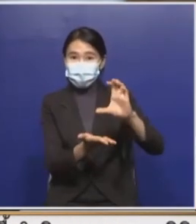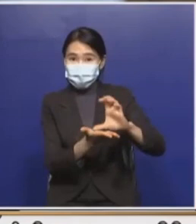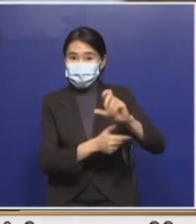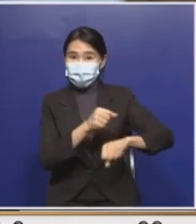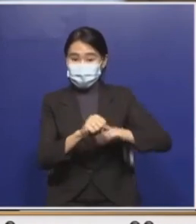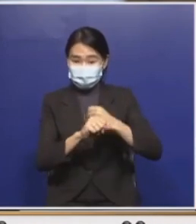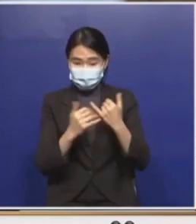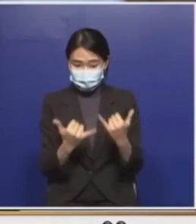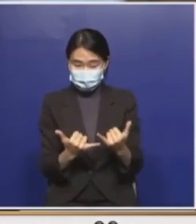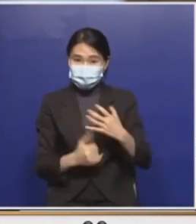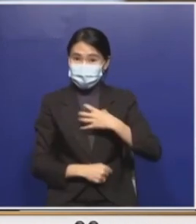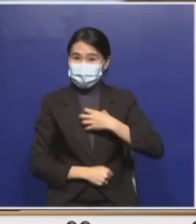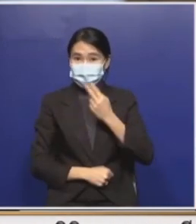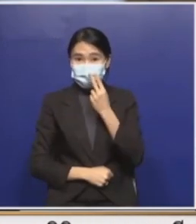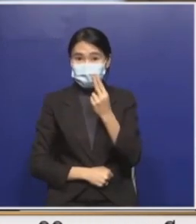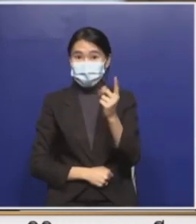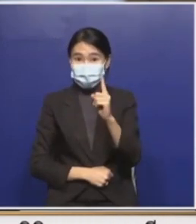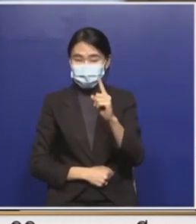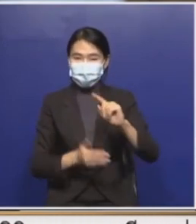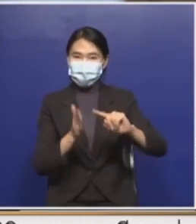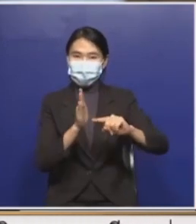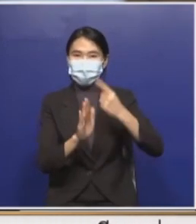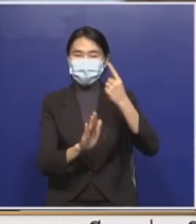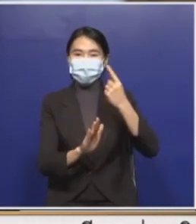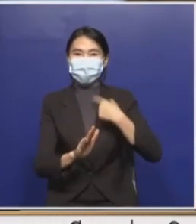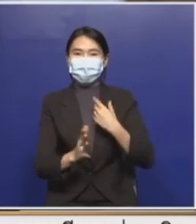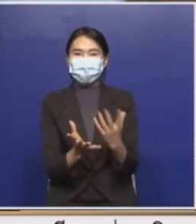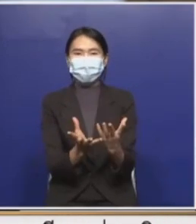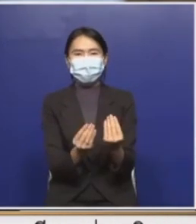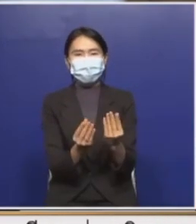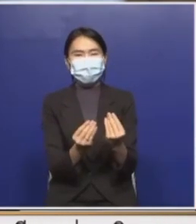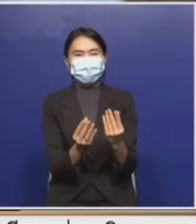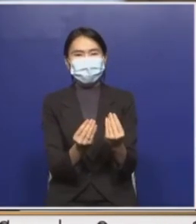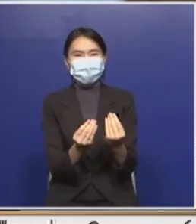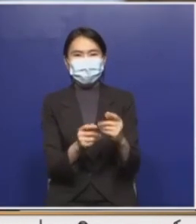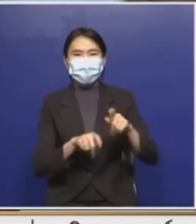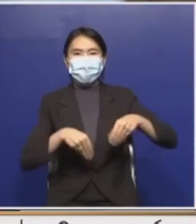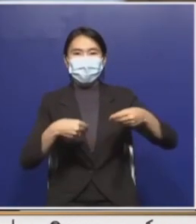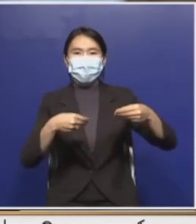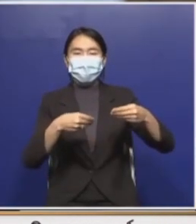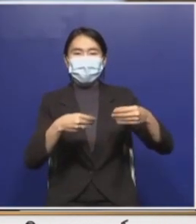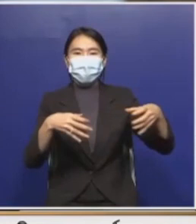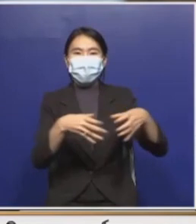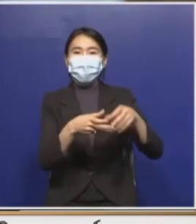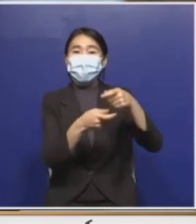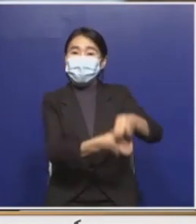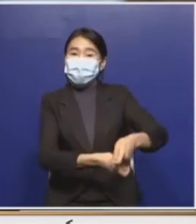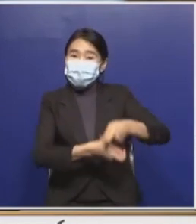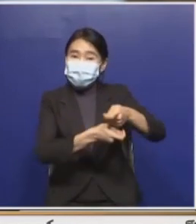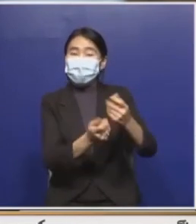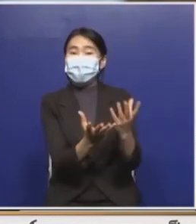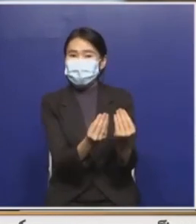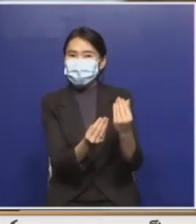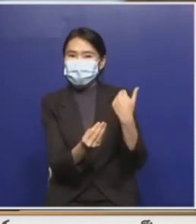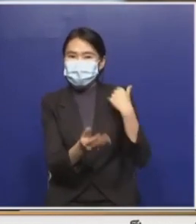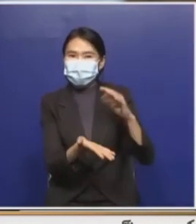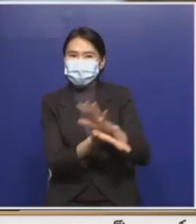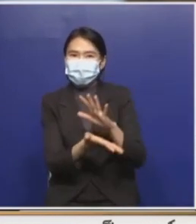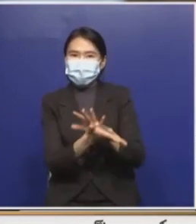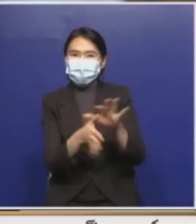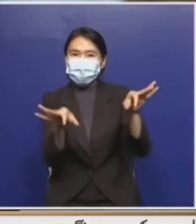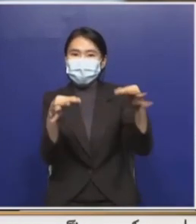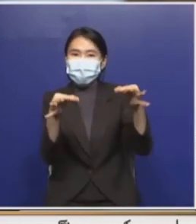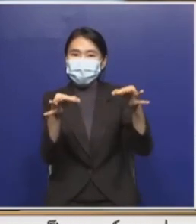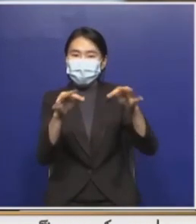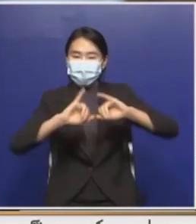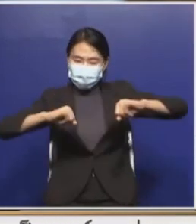นี้ก็คือ 1. การจัดที่ดินทำกินให้เกษตรกรโดยมีเอกสารสิทธิ์